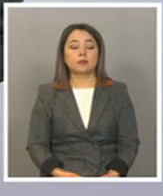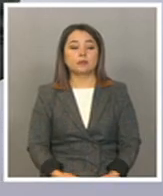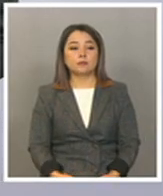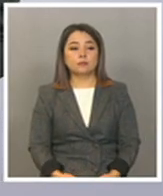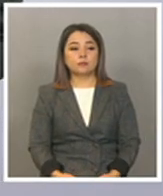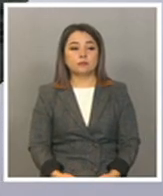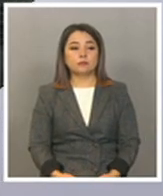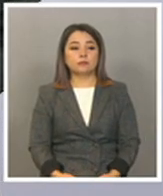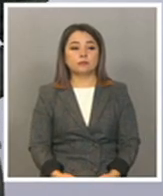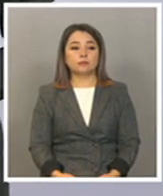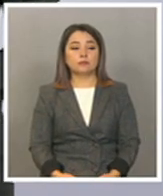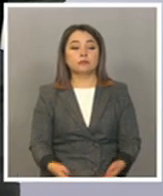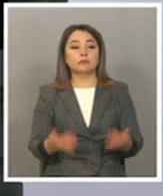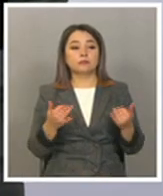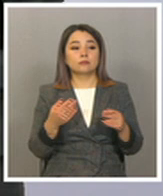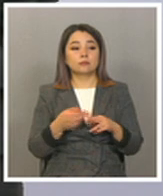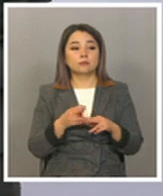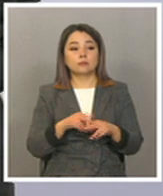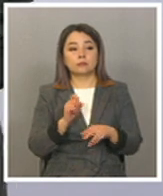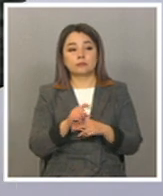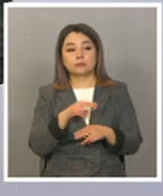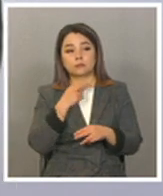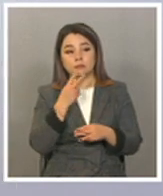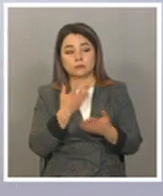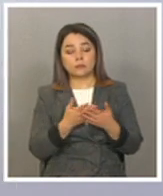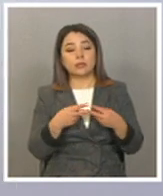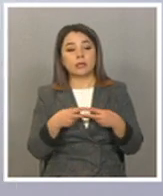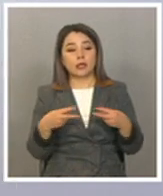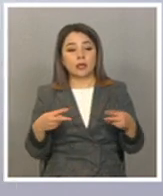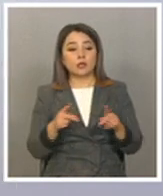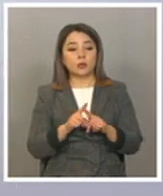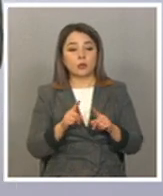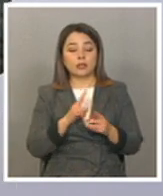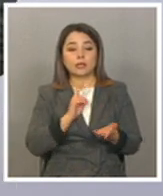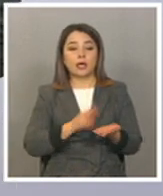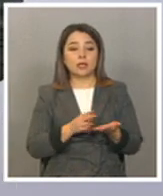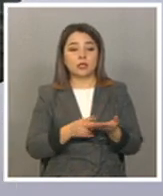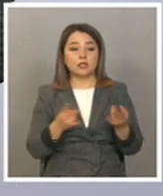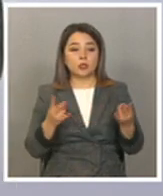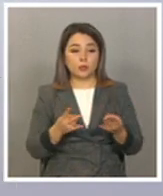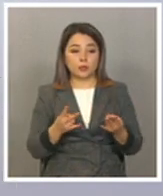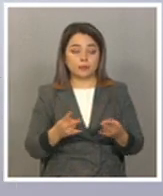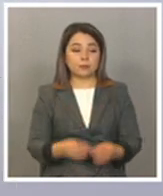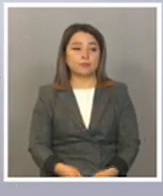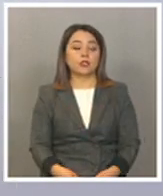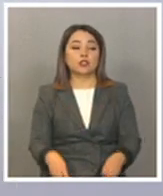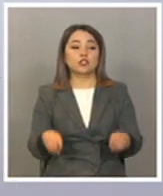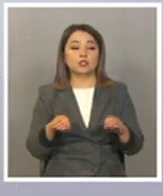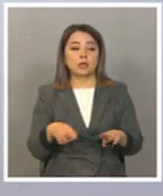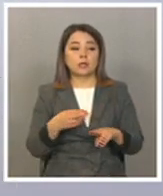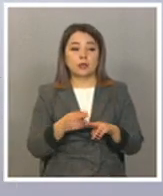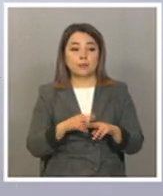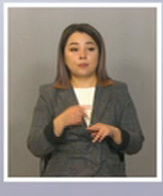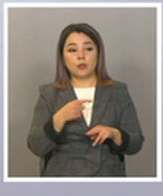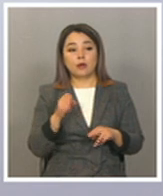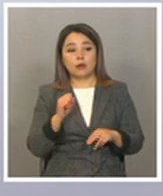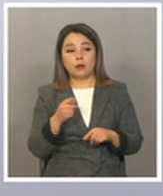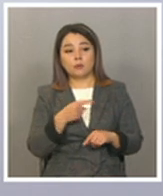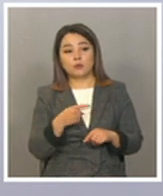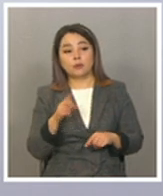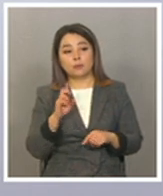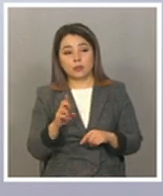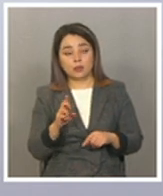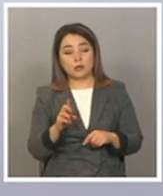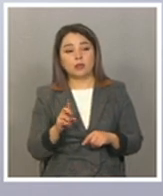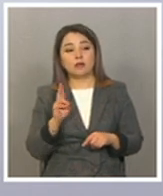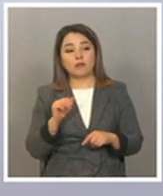оқушылар енді мына тапсырманы орындайық. Теңбе-теңдікті дәлелдеңіз. Берілгені, минус а минус